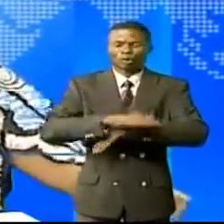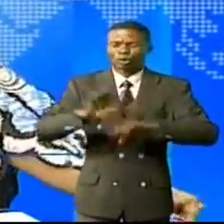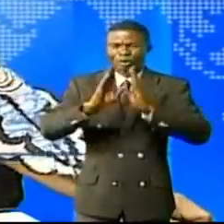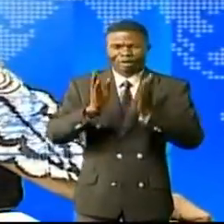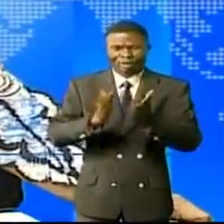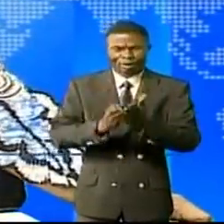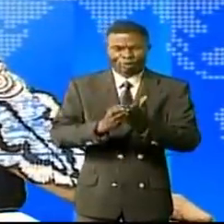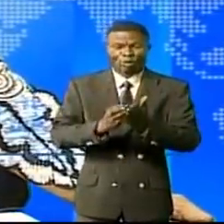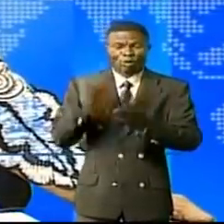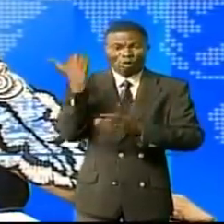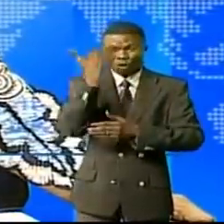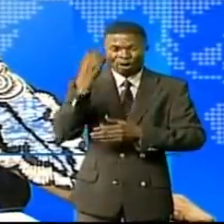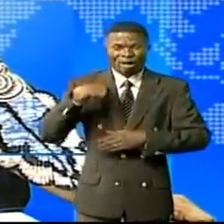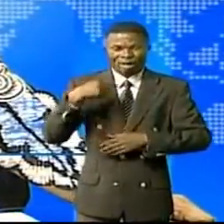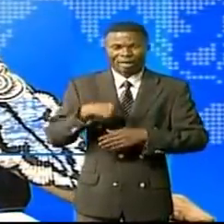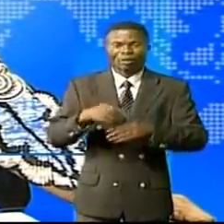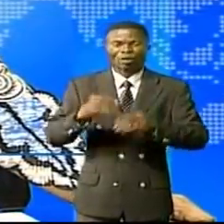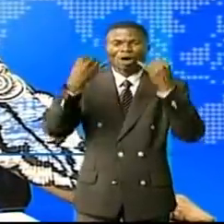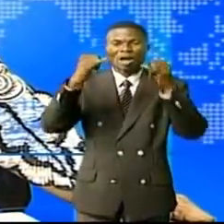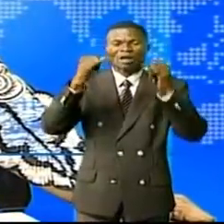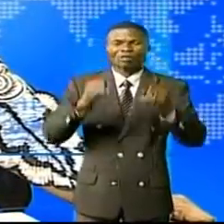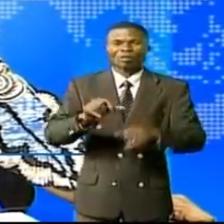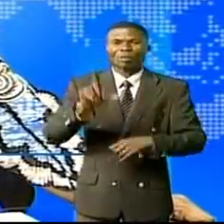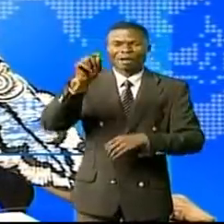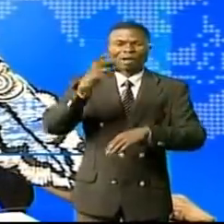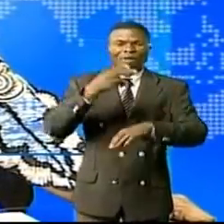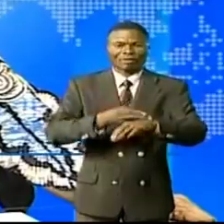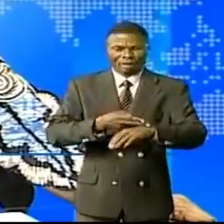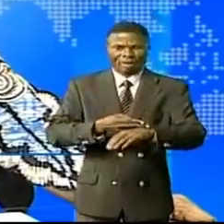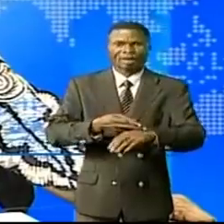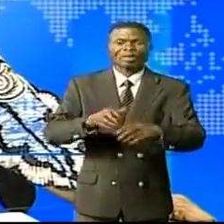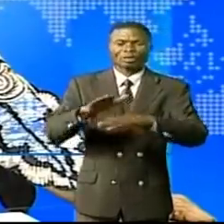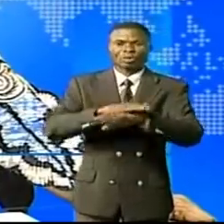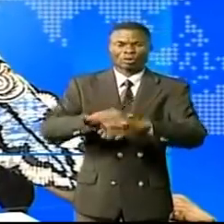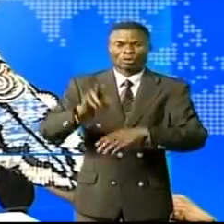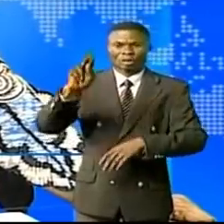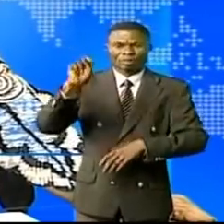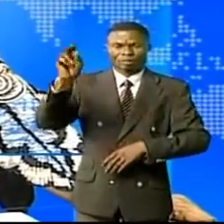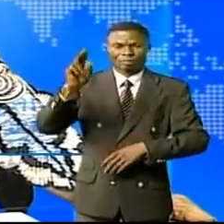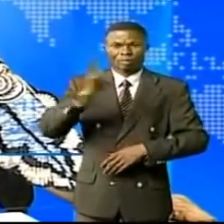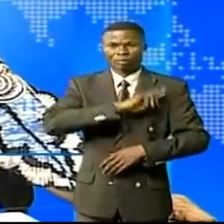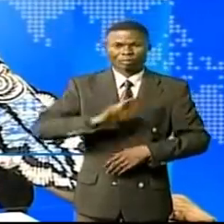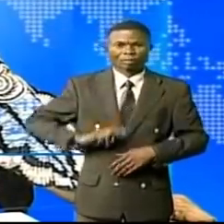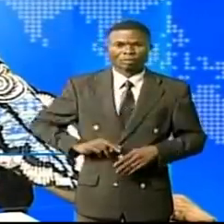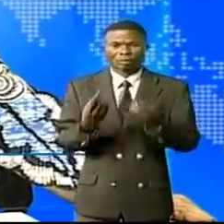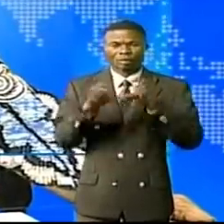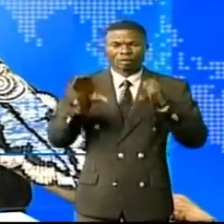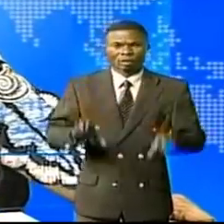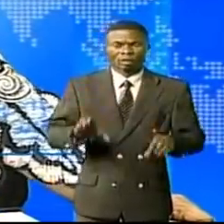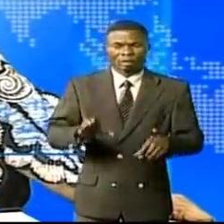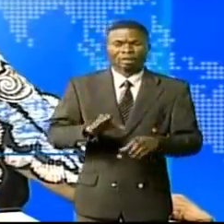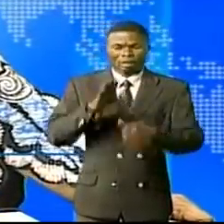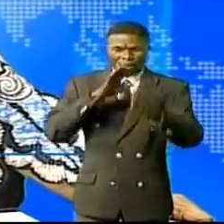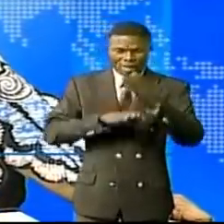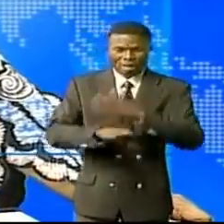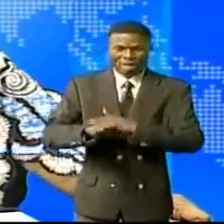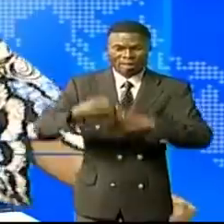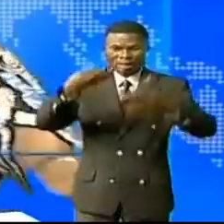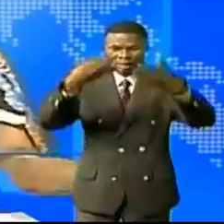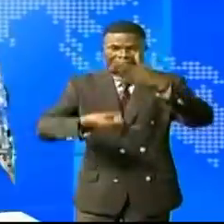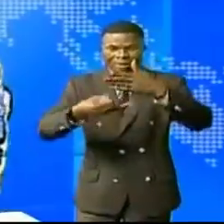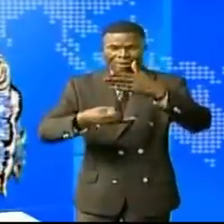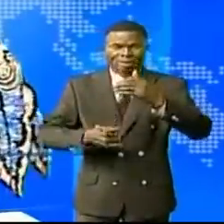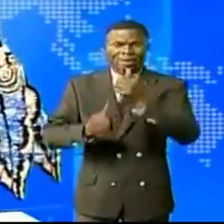édition d'informations sur la chaîne nationale. C'est acté, la République démocratique du Congo fait son entrée comme 7e pays